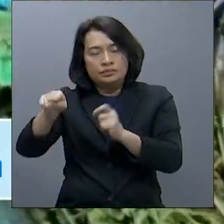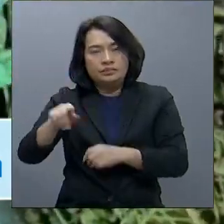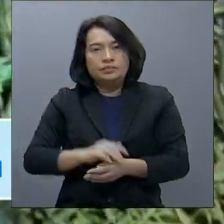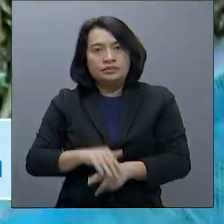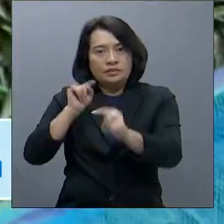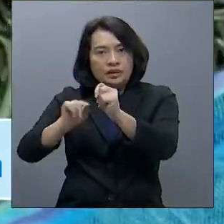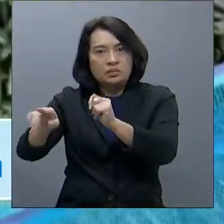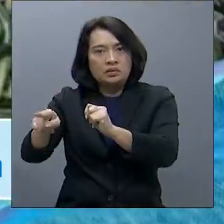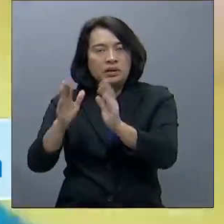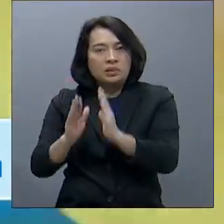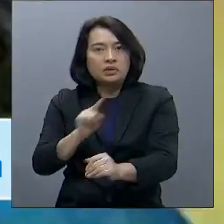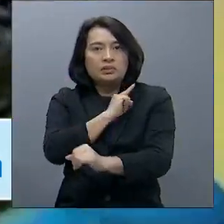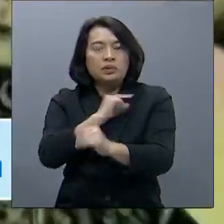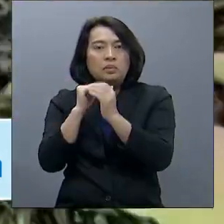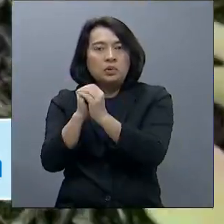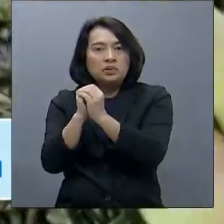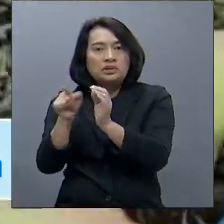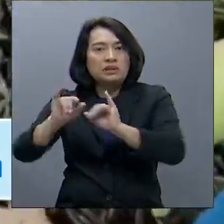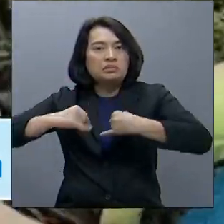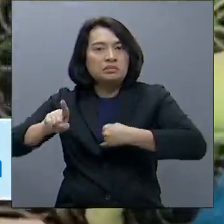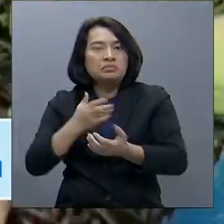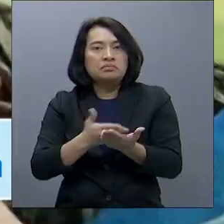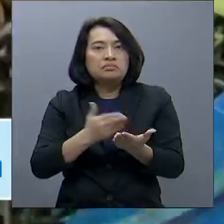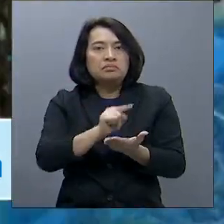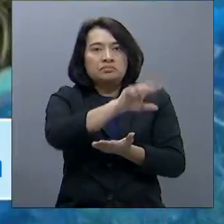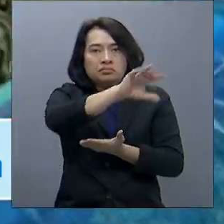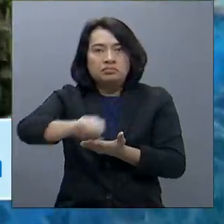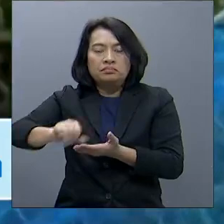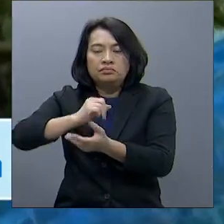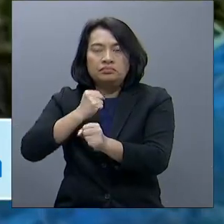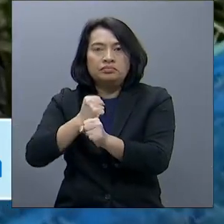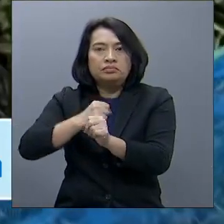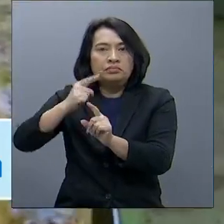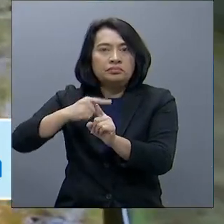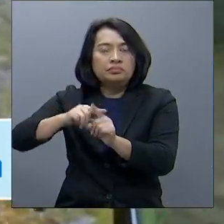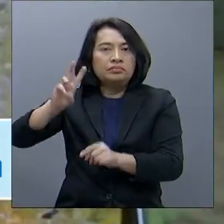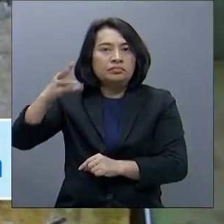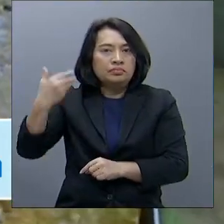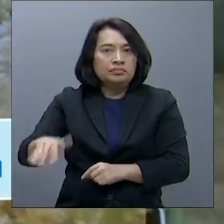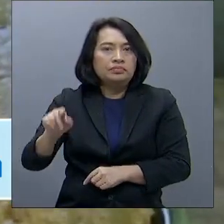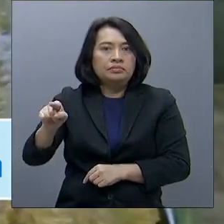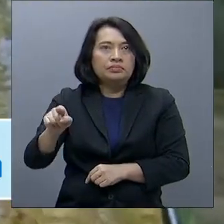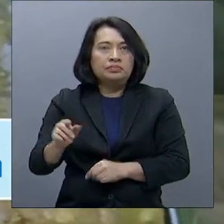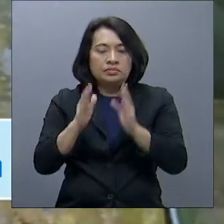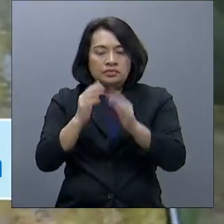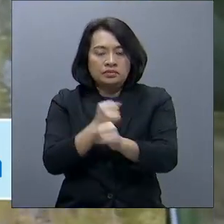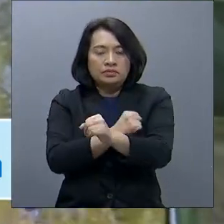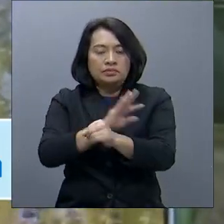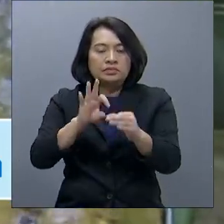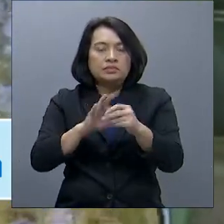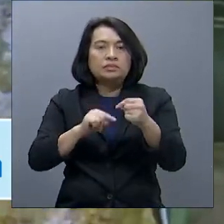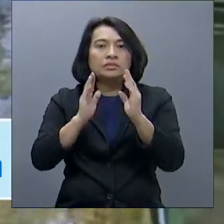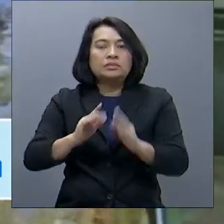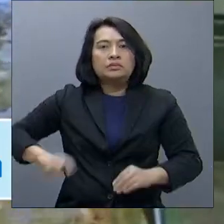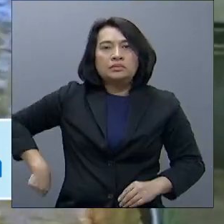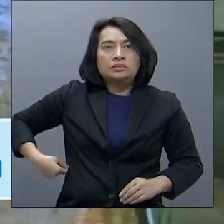จีนค่ะที่เข้ามาดำเนินการรับซื้อไส้เดือนแปรรูป6เดือนแล้วนะคะ โดยคนงานก็เป็นแรงงานข้ามชาติชาวกัมพูช